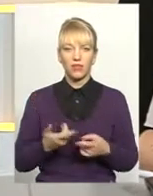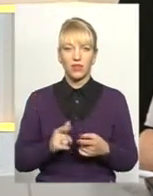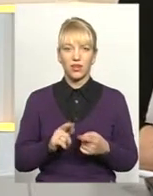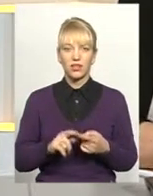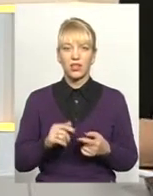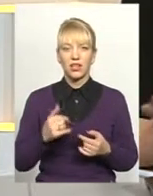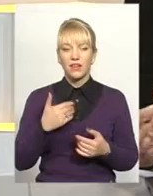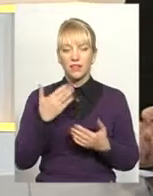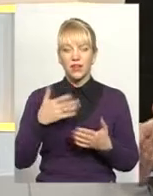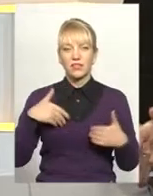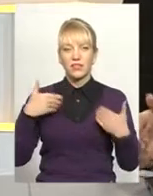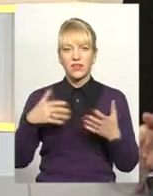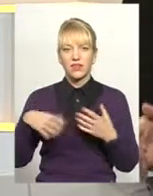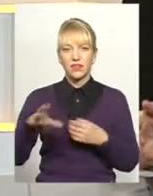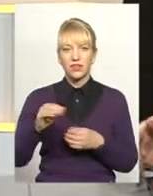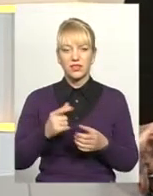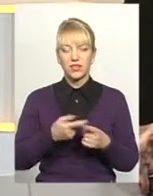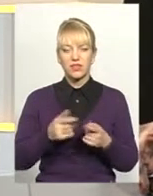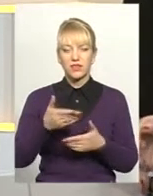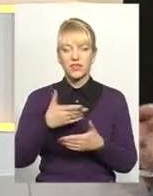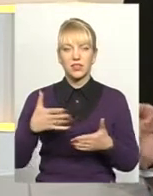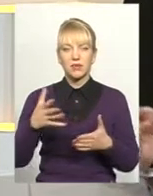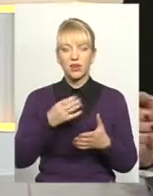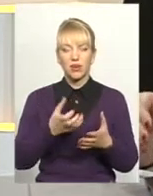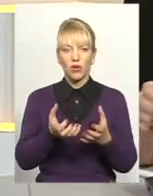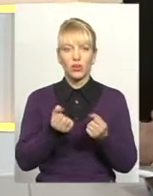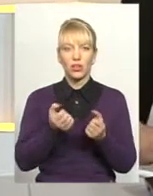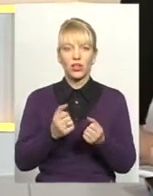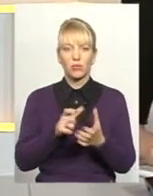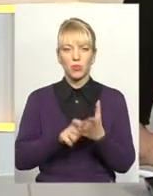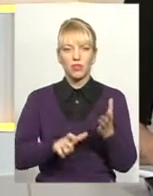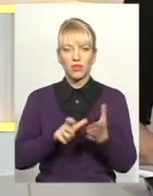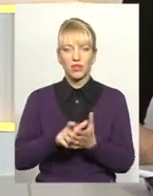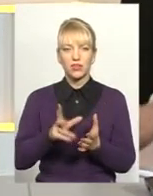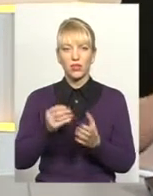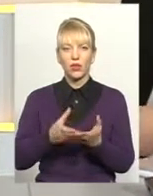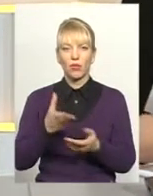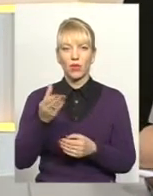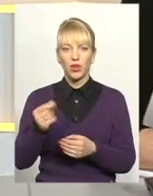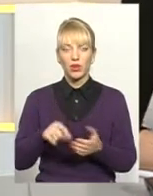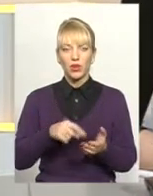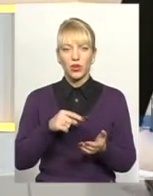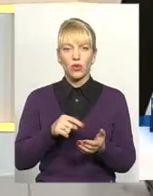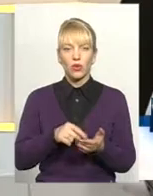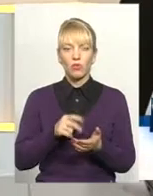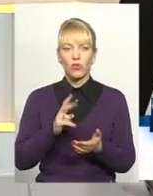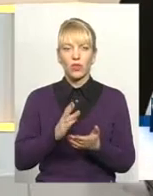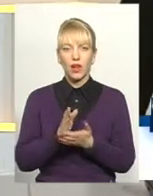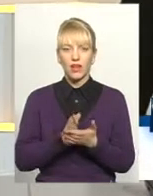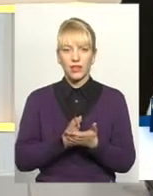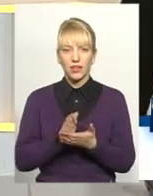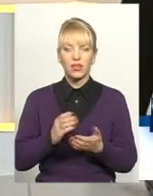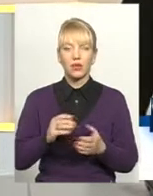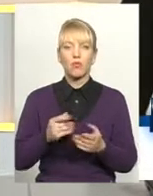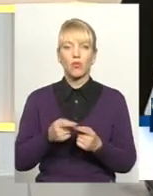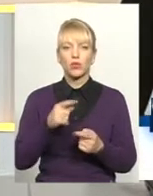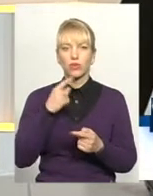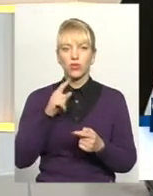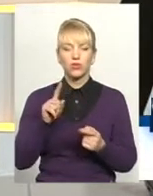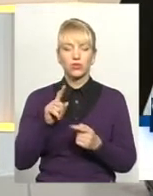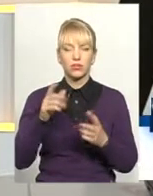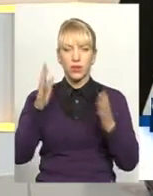шановні глядачі. Усі ми регулярно отримуємо квитанції на оплату комунальних послуг. Одні при цьому хапаються за голову, інші кажуть, ой,